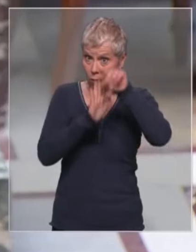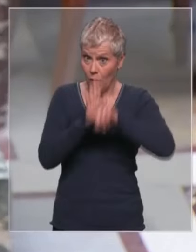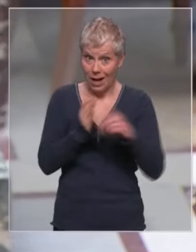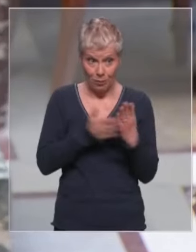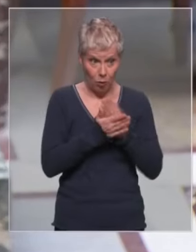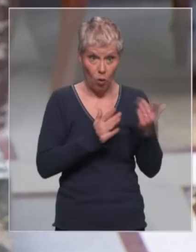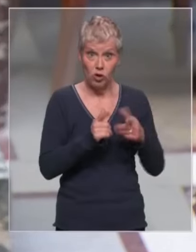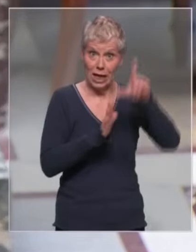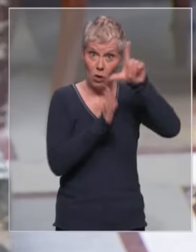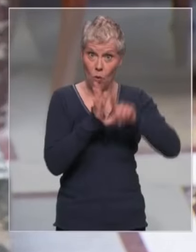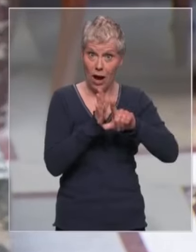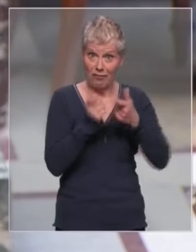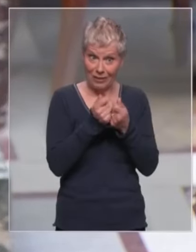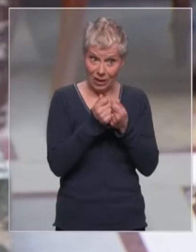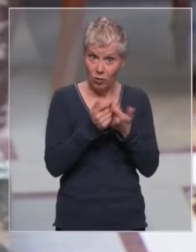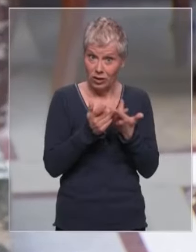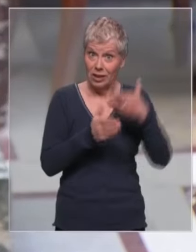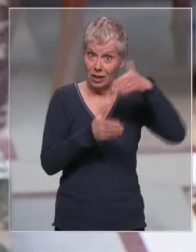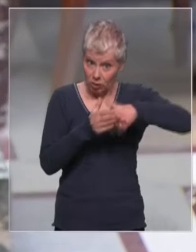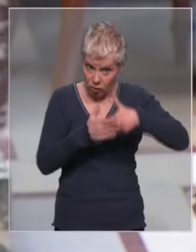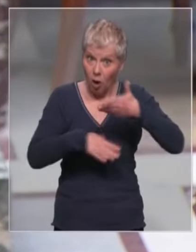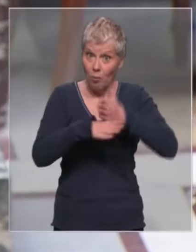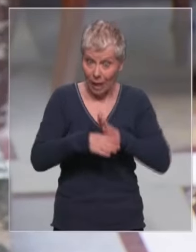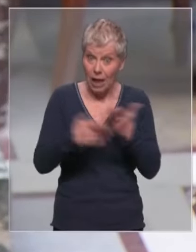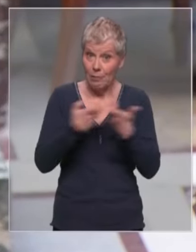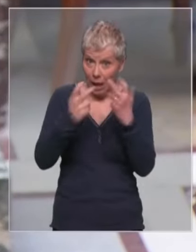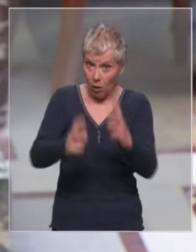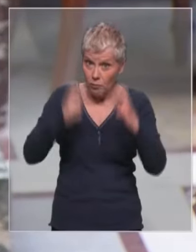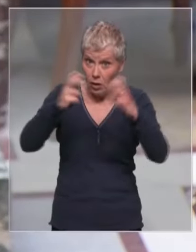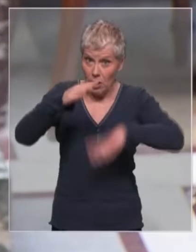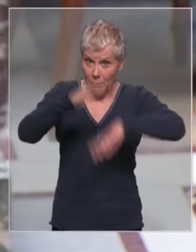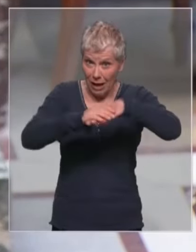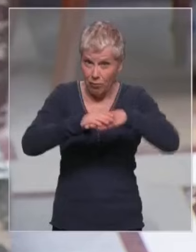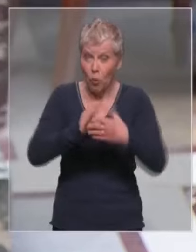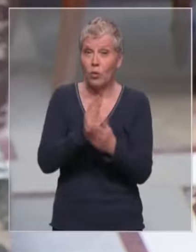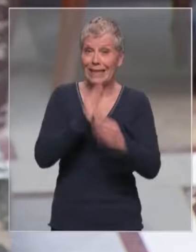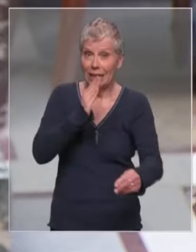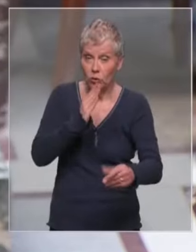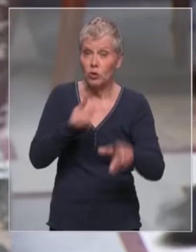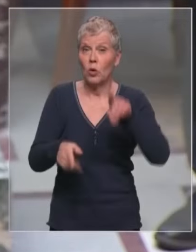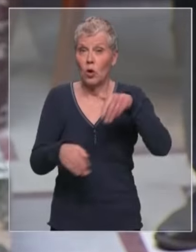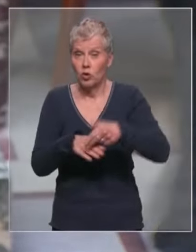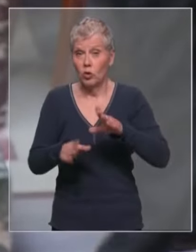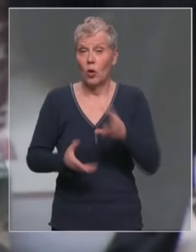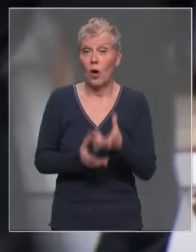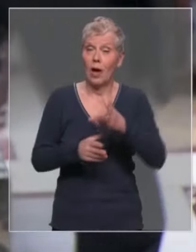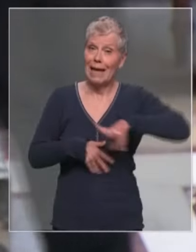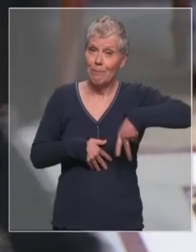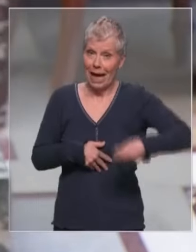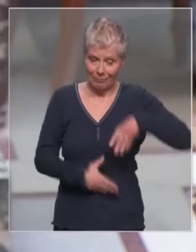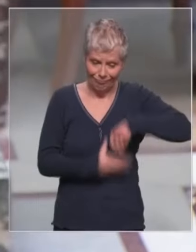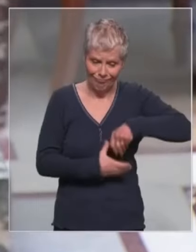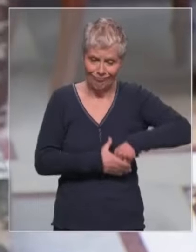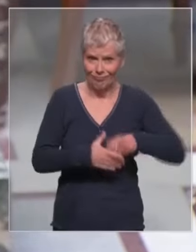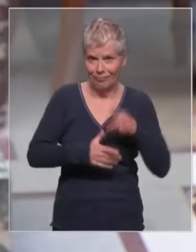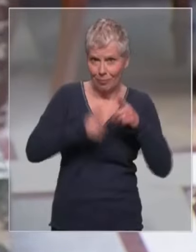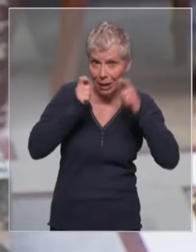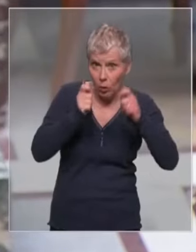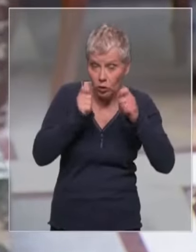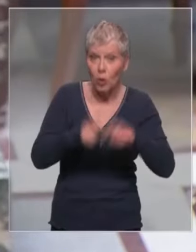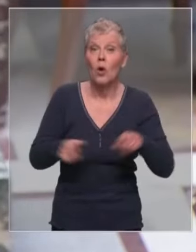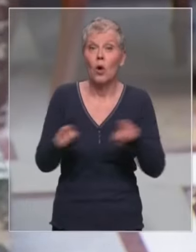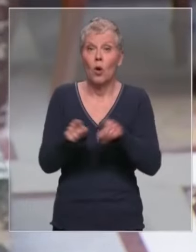finances 2024. Je citerai par exemple l'augmentation du plafond de la déduction pour épargne de précaution ou encore l'augmentation du seuil